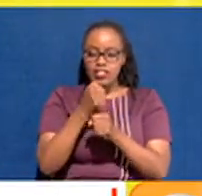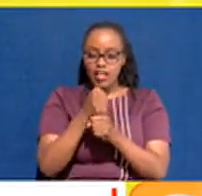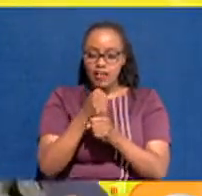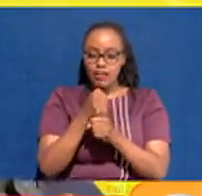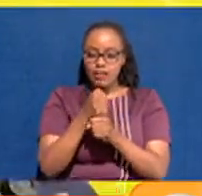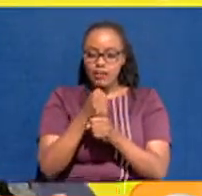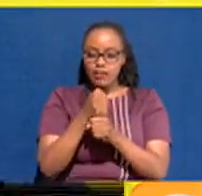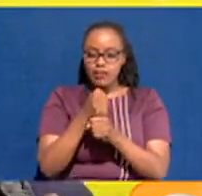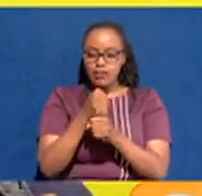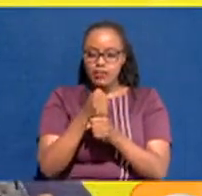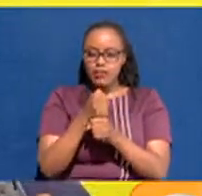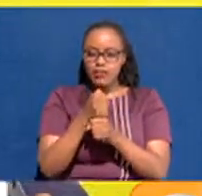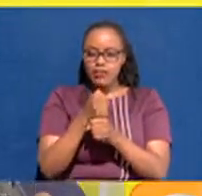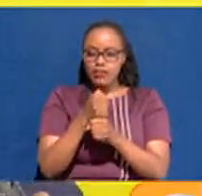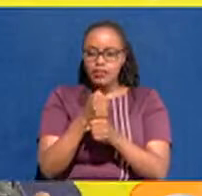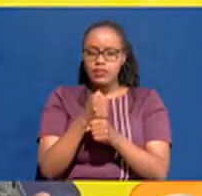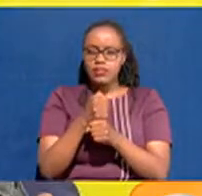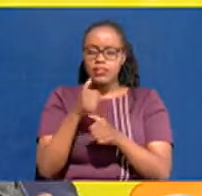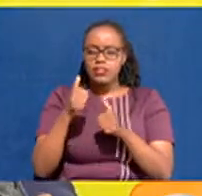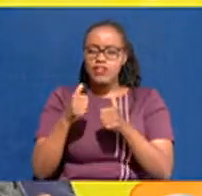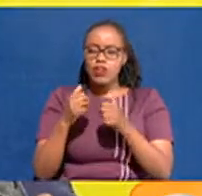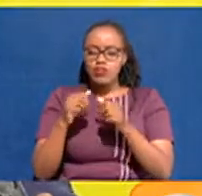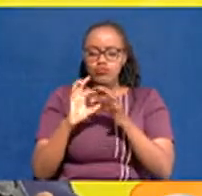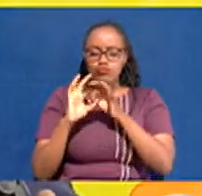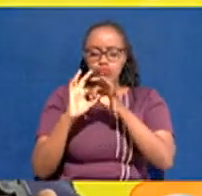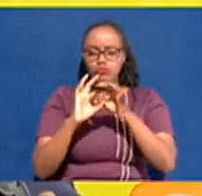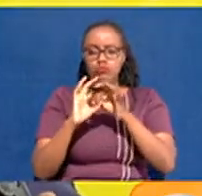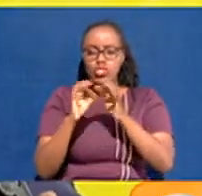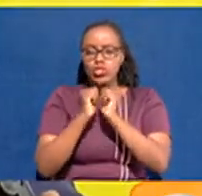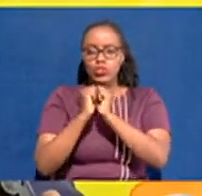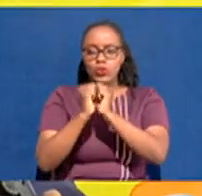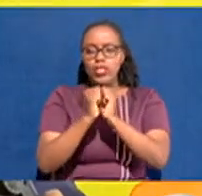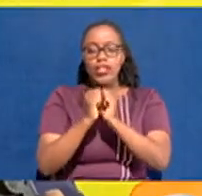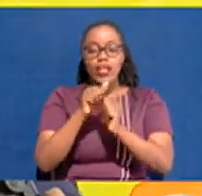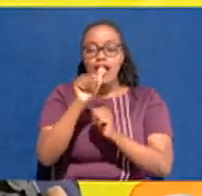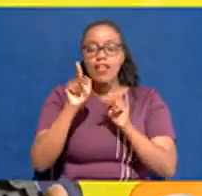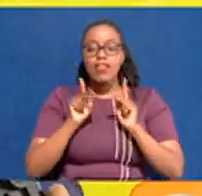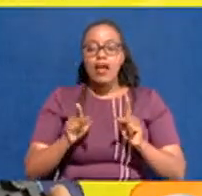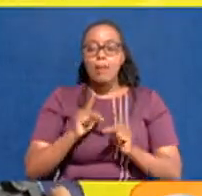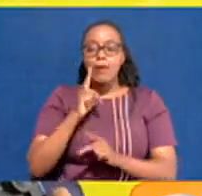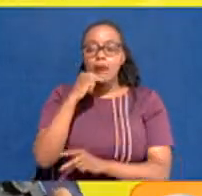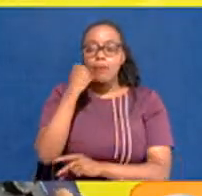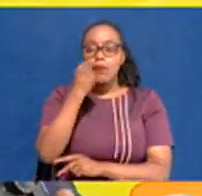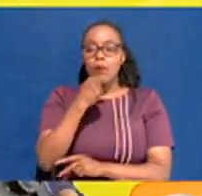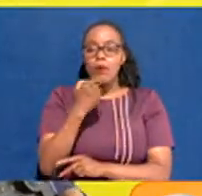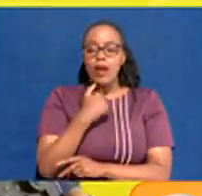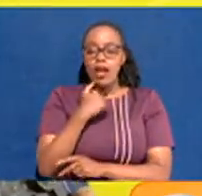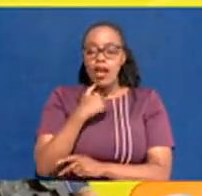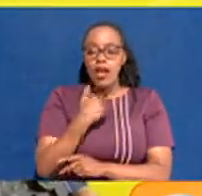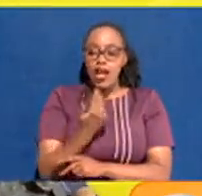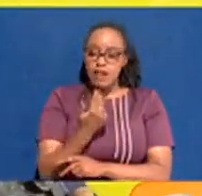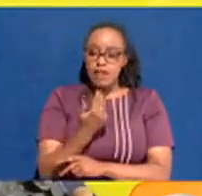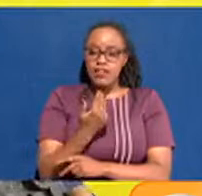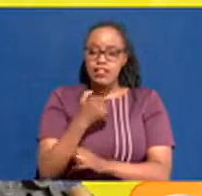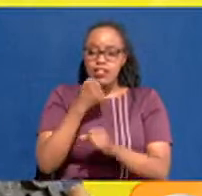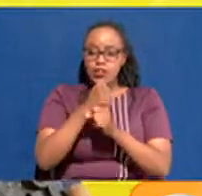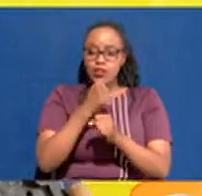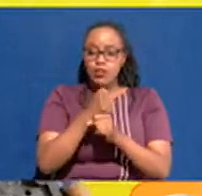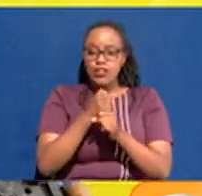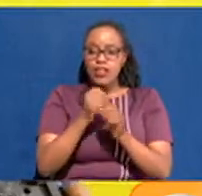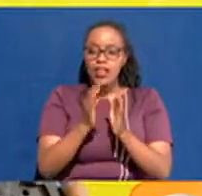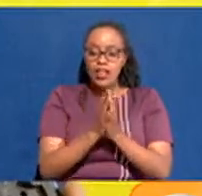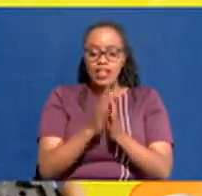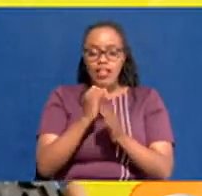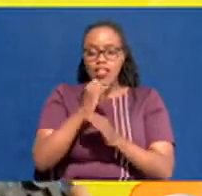yetu, na tunaonelea kwamba tukiendelea kushirikiana na wao, wale ambao ni wateja wetu, wateja wa wale mawakala na wateja